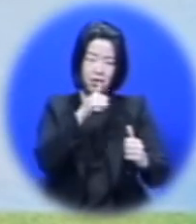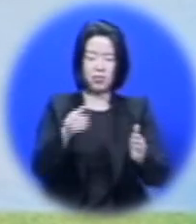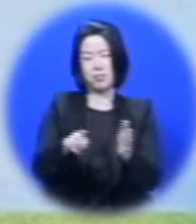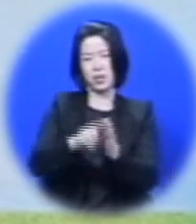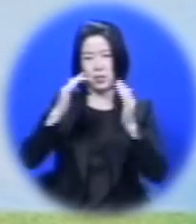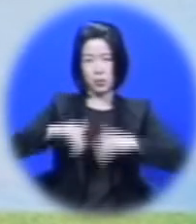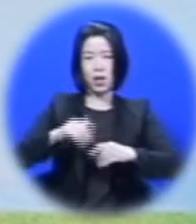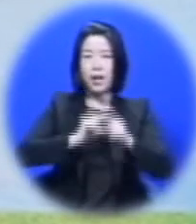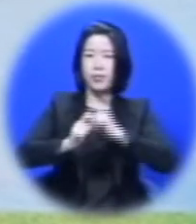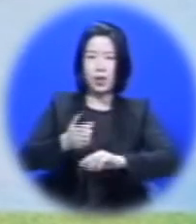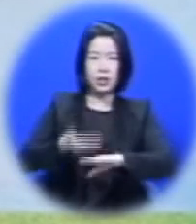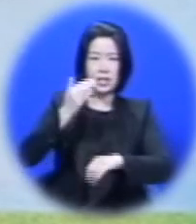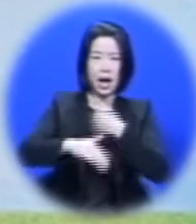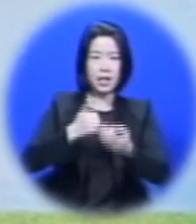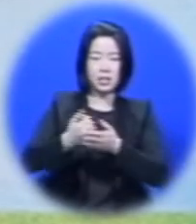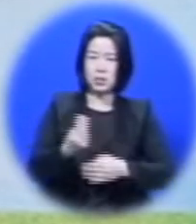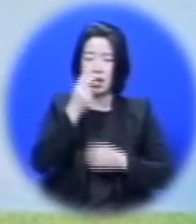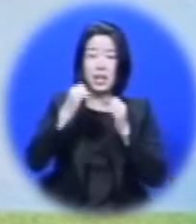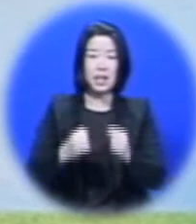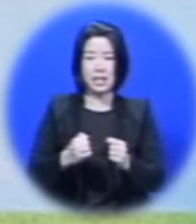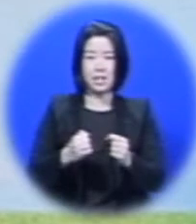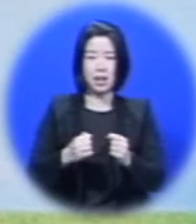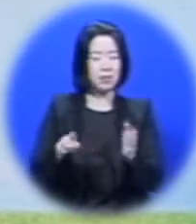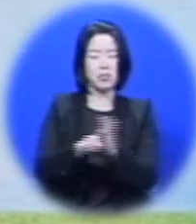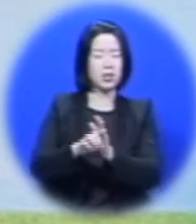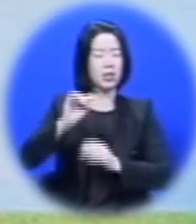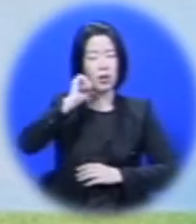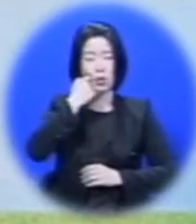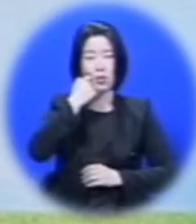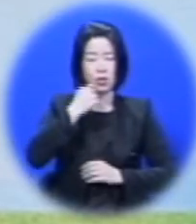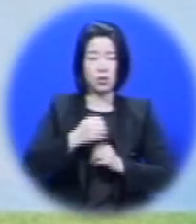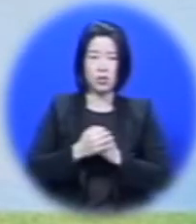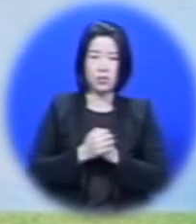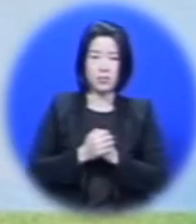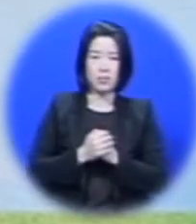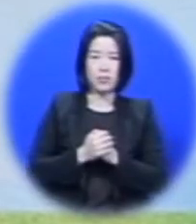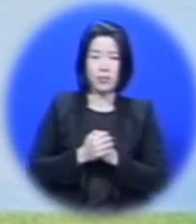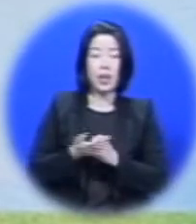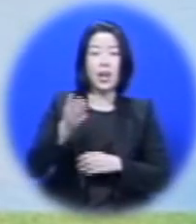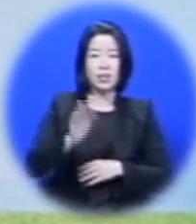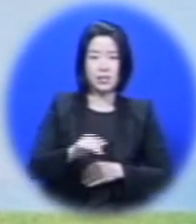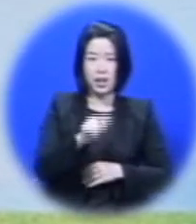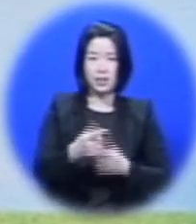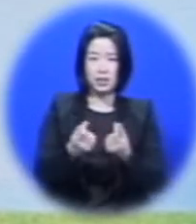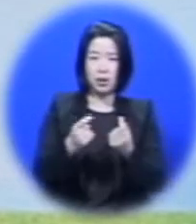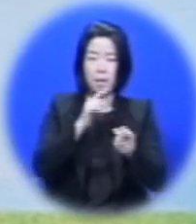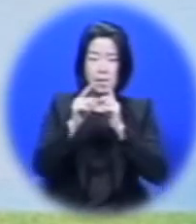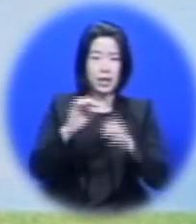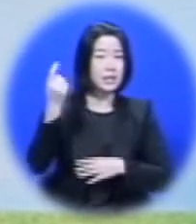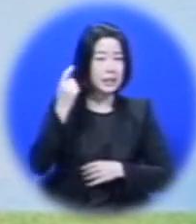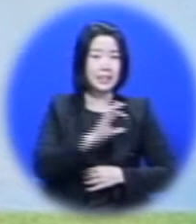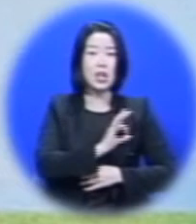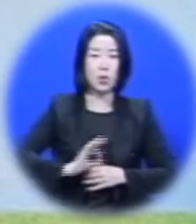더 이상 하나님이 살아계시다 믿어지지가 않는 겁니다. 그런데 그런 말을 들은